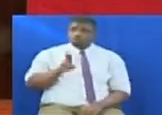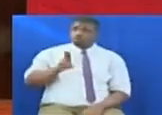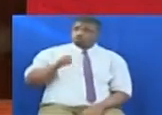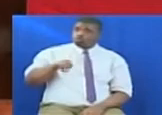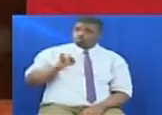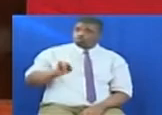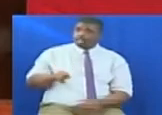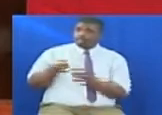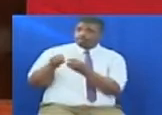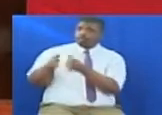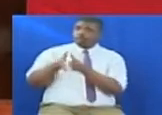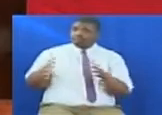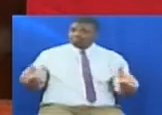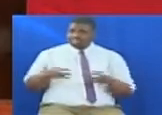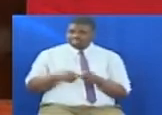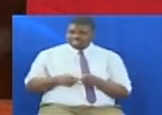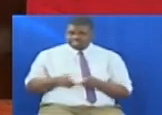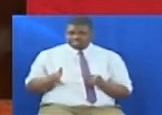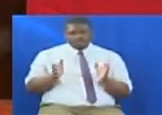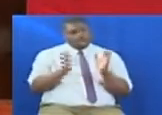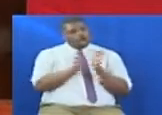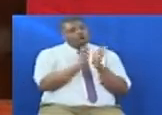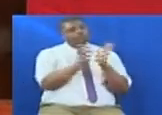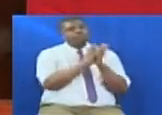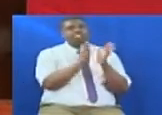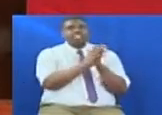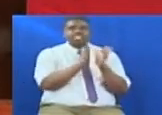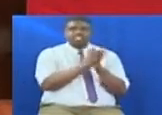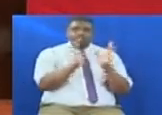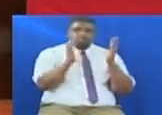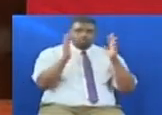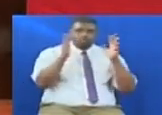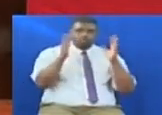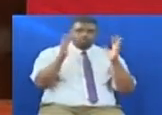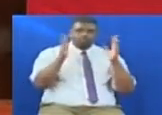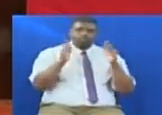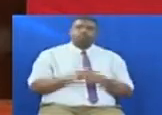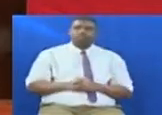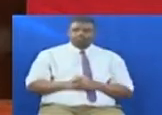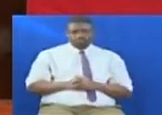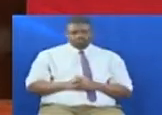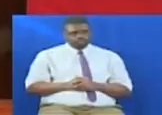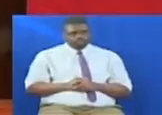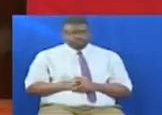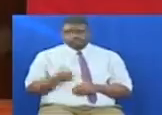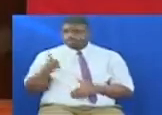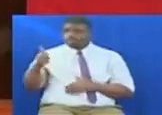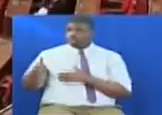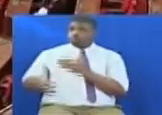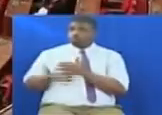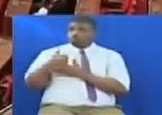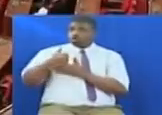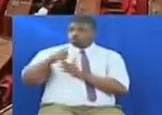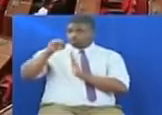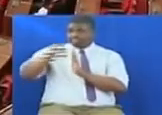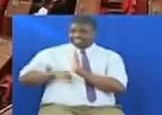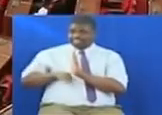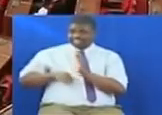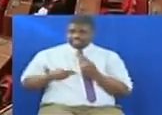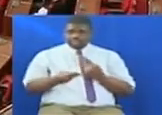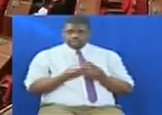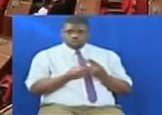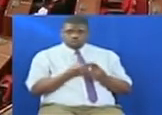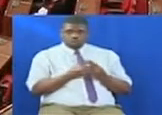ameitendea haki, tumpigie makofi Mheshimiwa Daniel. Kwa Kwa hiyo chini ya uongozi wa jemedari wetu Dr.